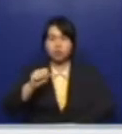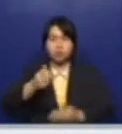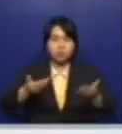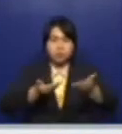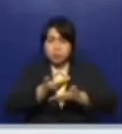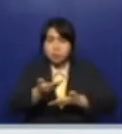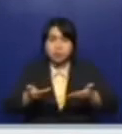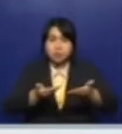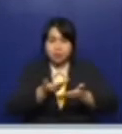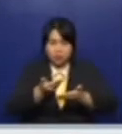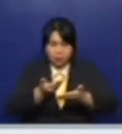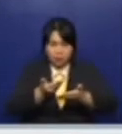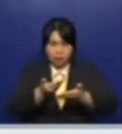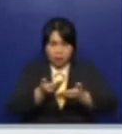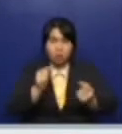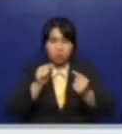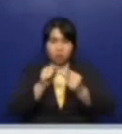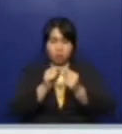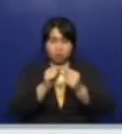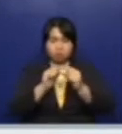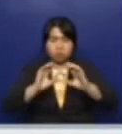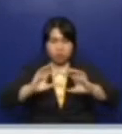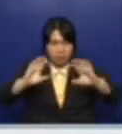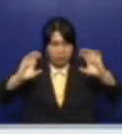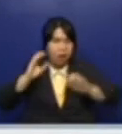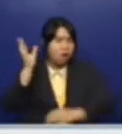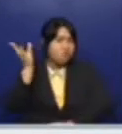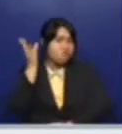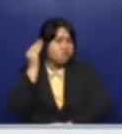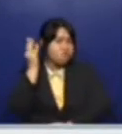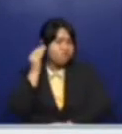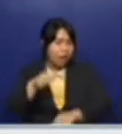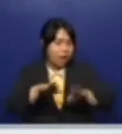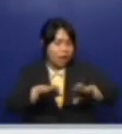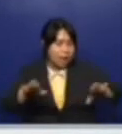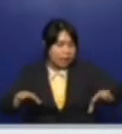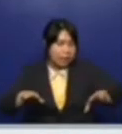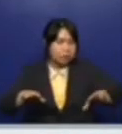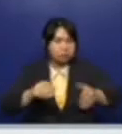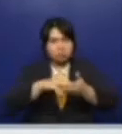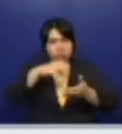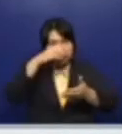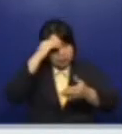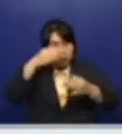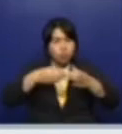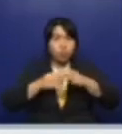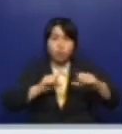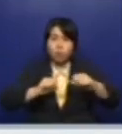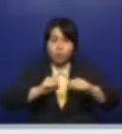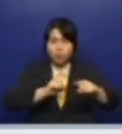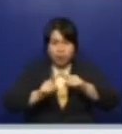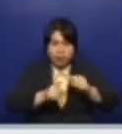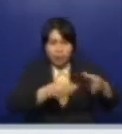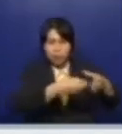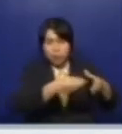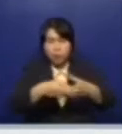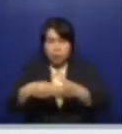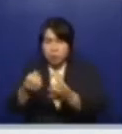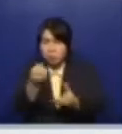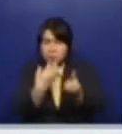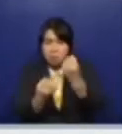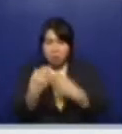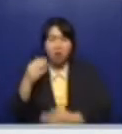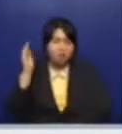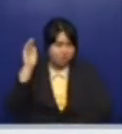ติให้รัฐบาลรับฟังความคิดเห็นของนิสิตและนักศึกษากลุ่มเยาวชนต่างๆท่านประธ